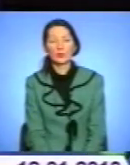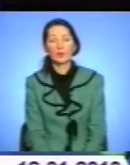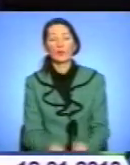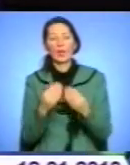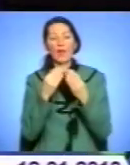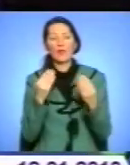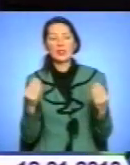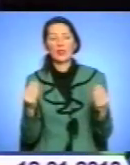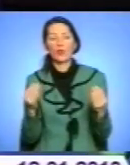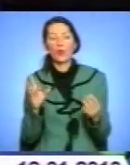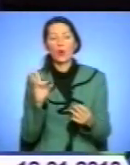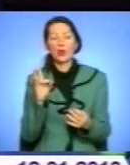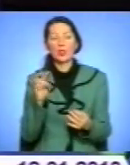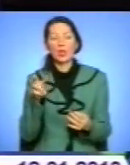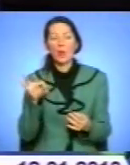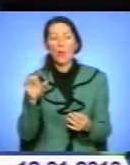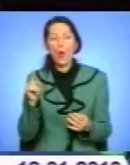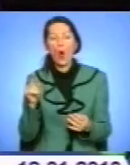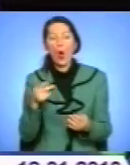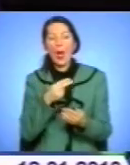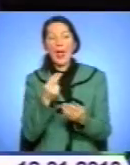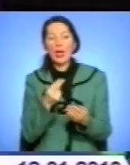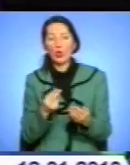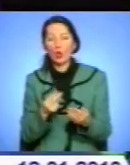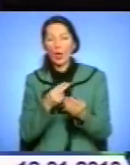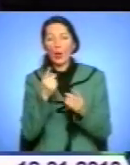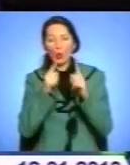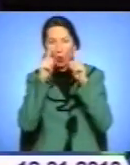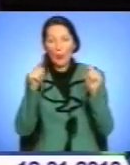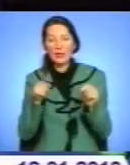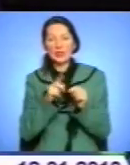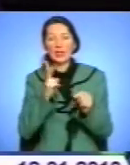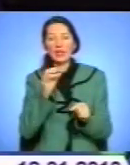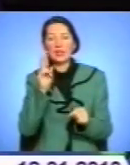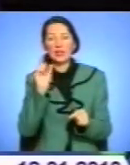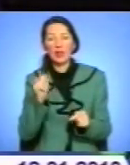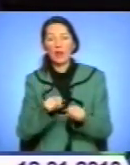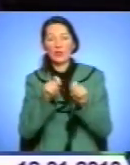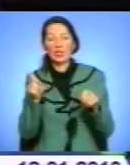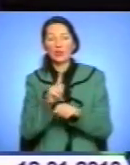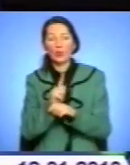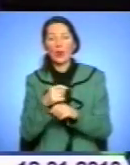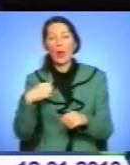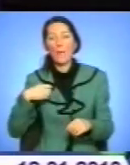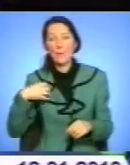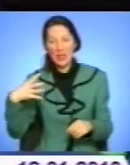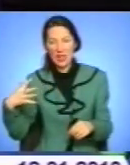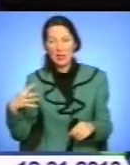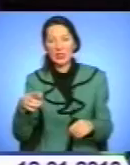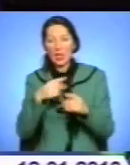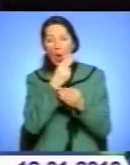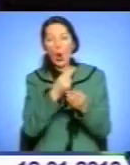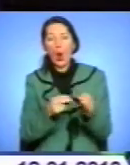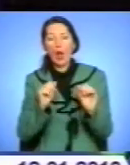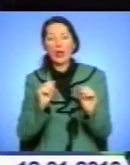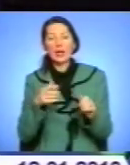Виставку німого іконописця Михайла Кіцика відкрили у Тернополі. 15 полотен автора зі Львівщини можна побачити у художній школі,